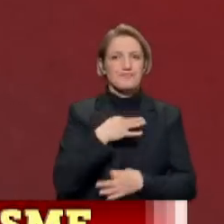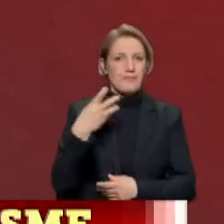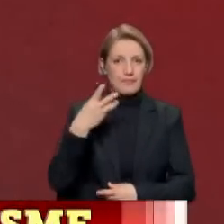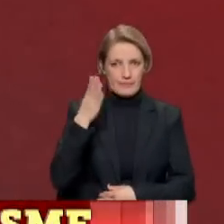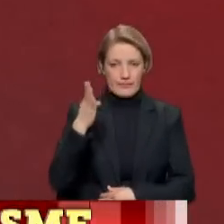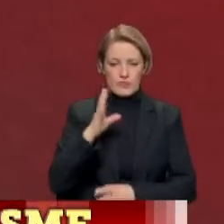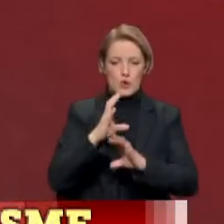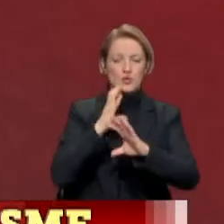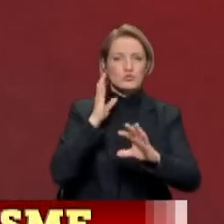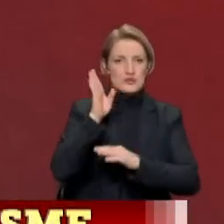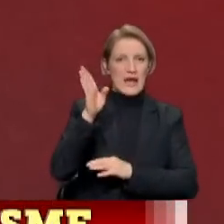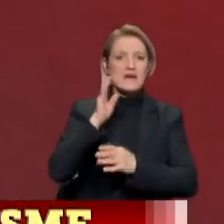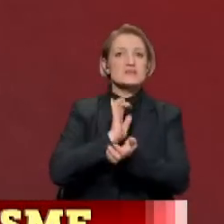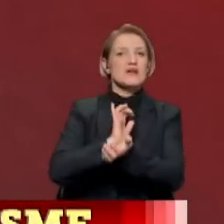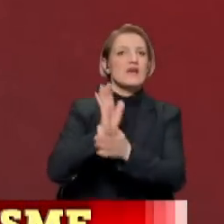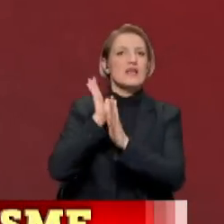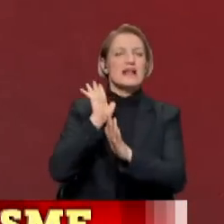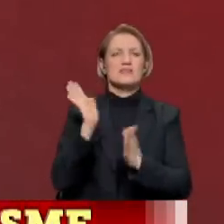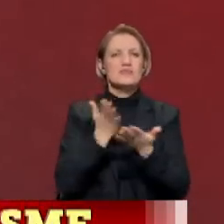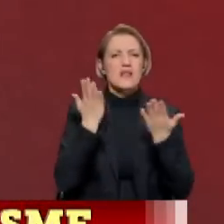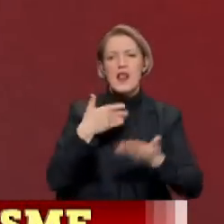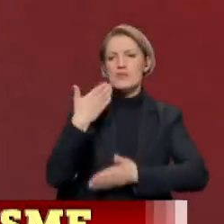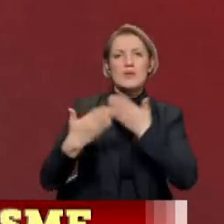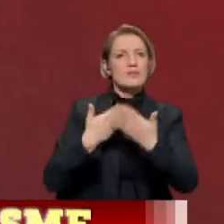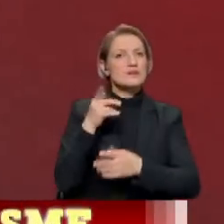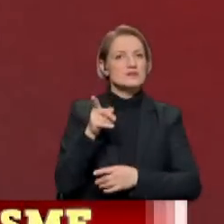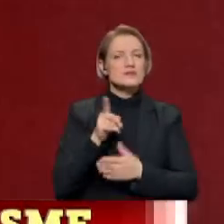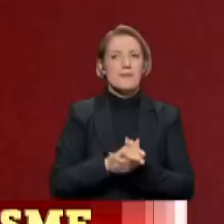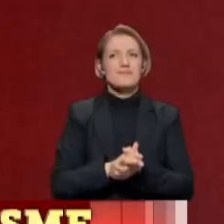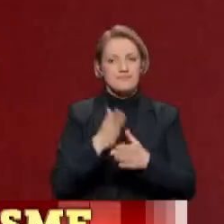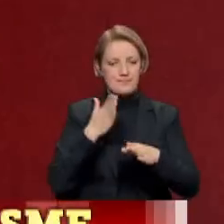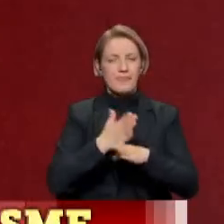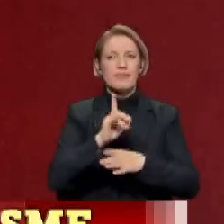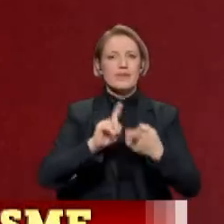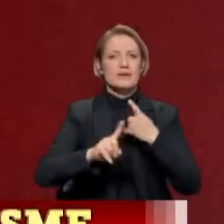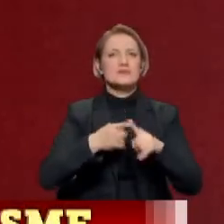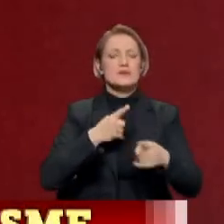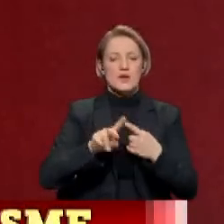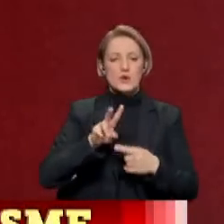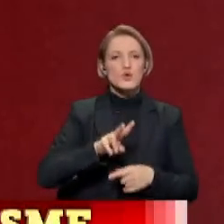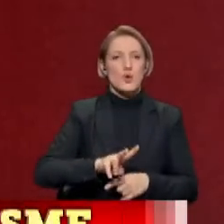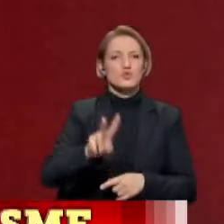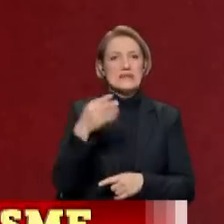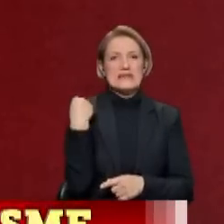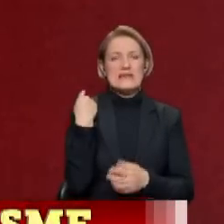otobüste Pınarhisar'a giderken neler söylemişti size? Aslında siyasi yolculuğunun yeni başladığını söylemişti. Emine Hanım da